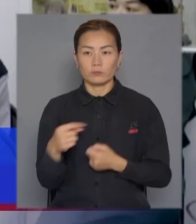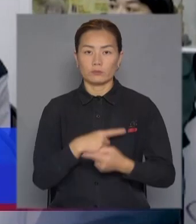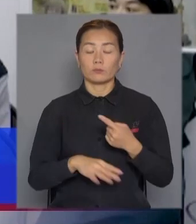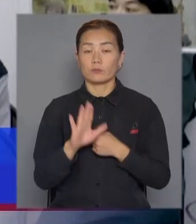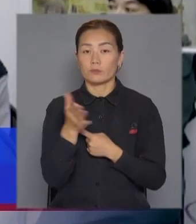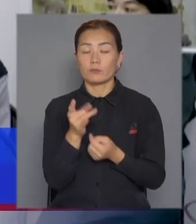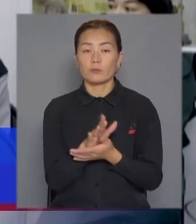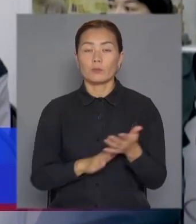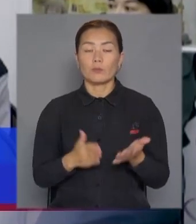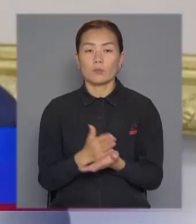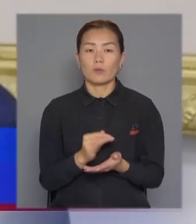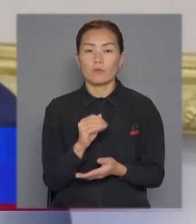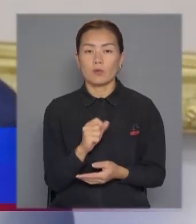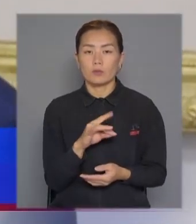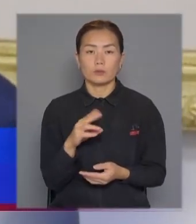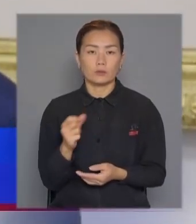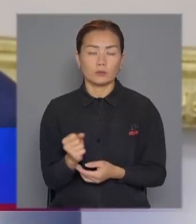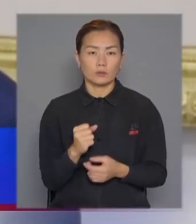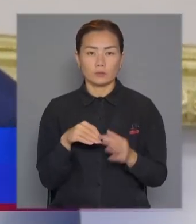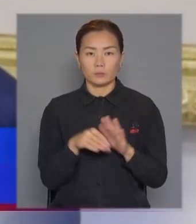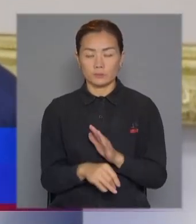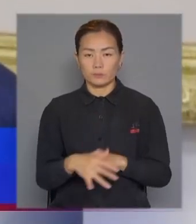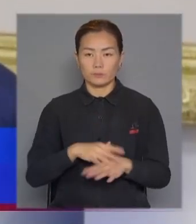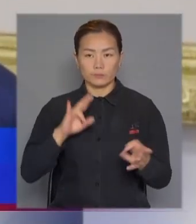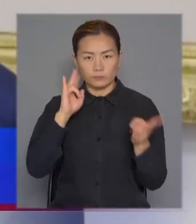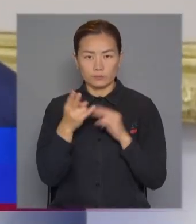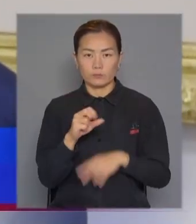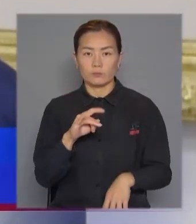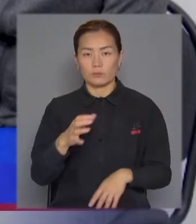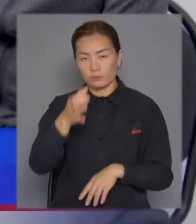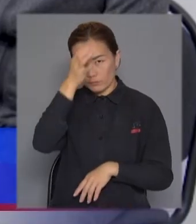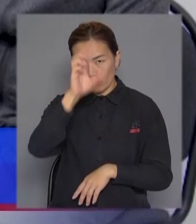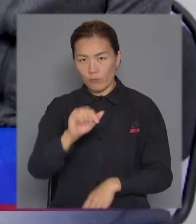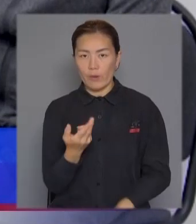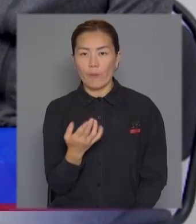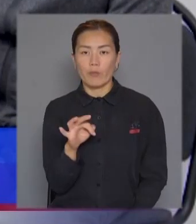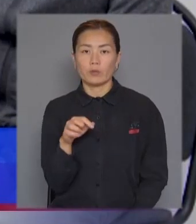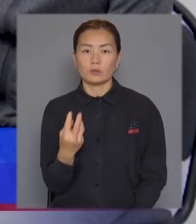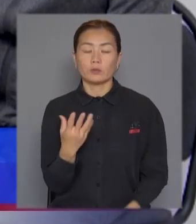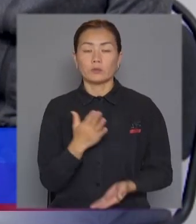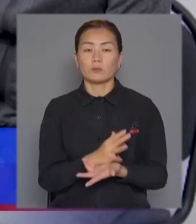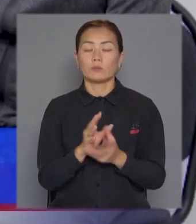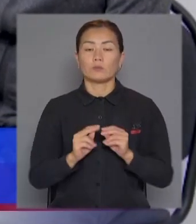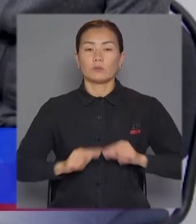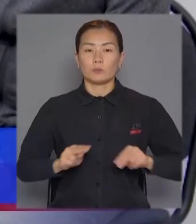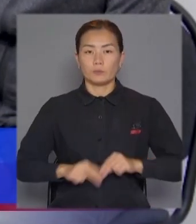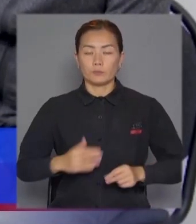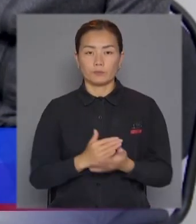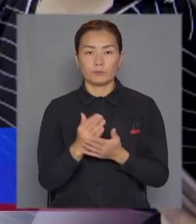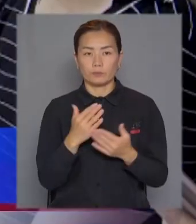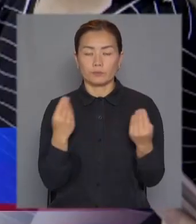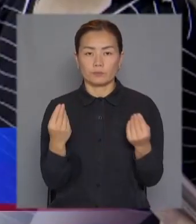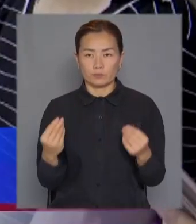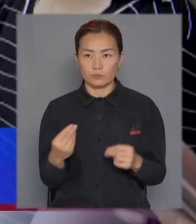болды. Сонымен қатар Фариза ақынның төл шәкірті елге танымал дарынды ақын Бақытгүл Бабаш келді. Ол ұстазының